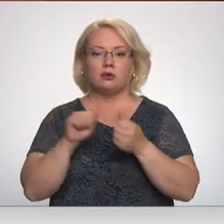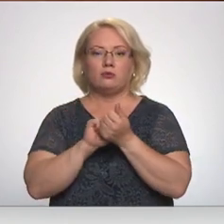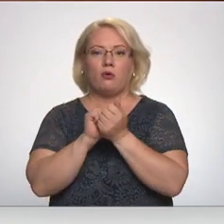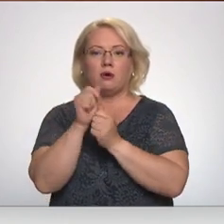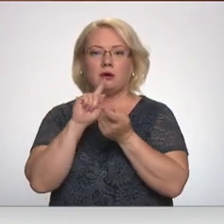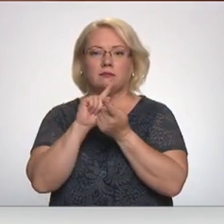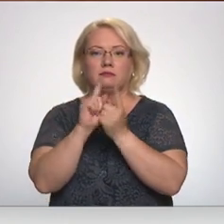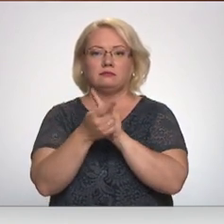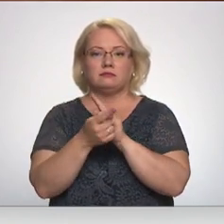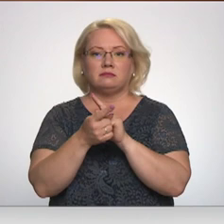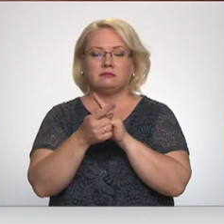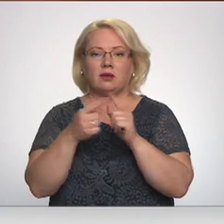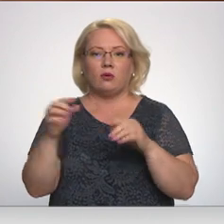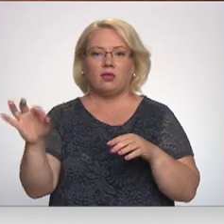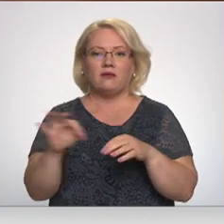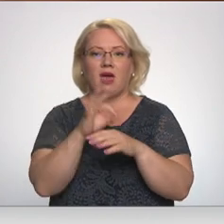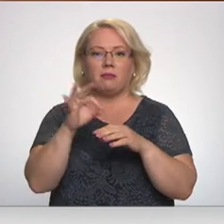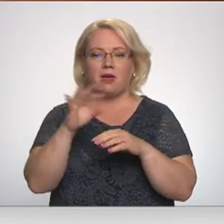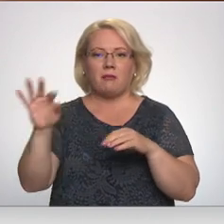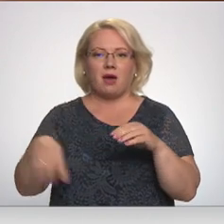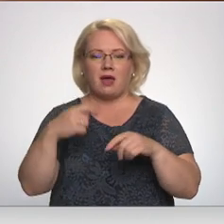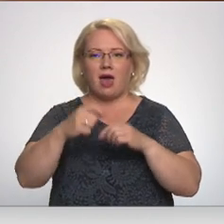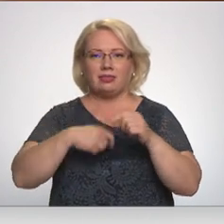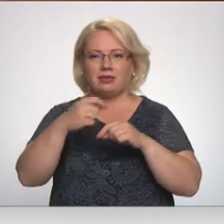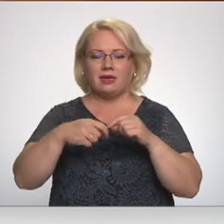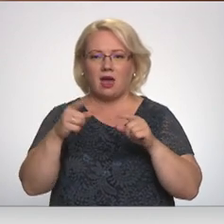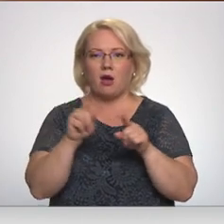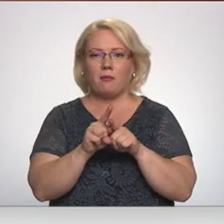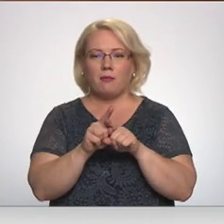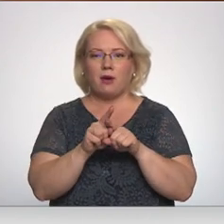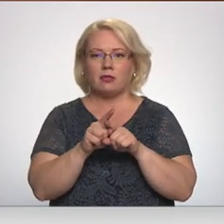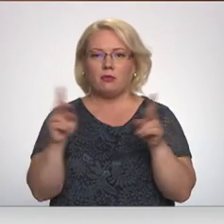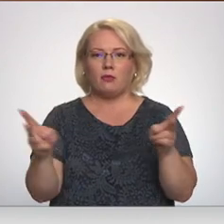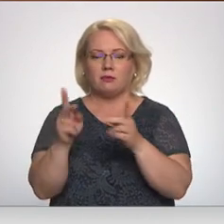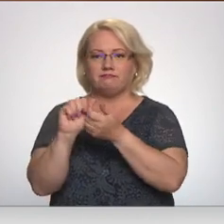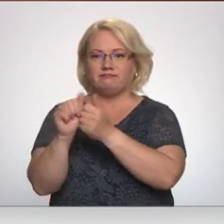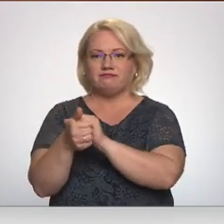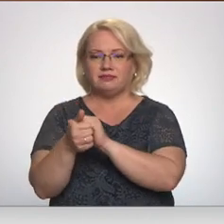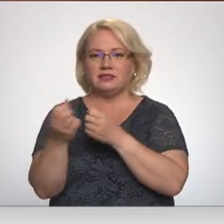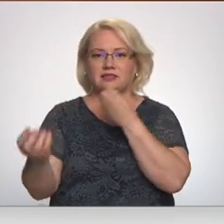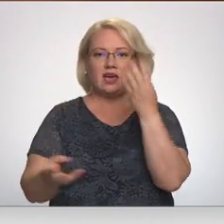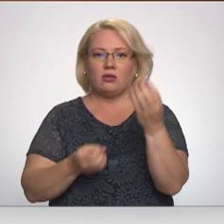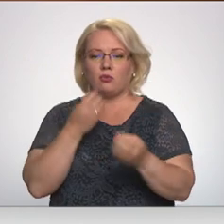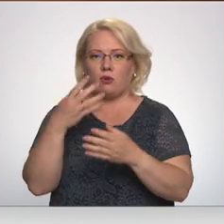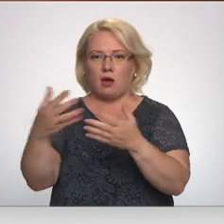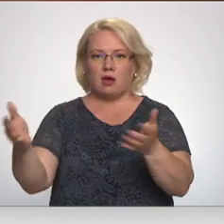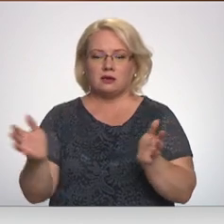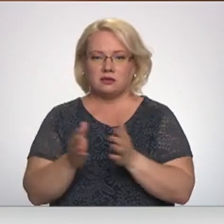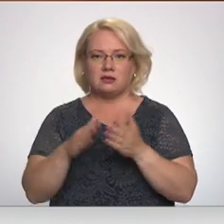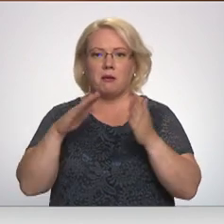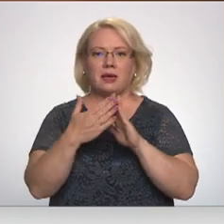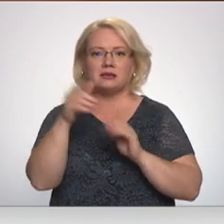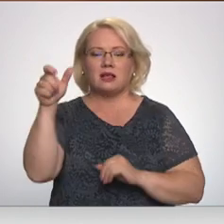pārvērtās svērpjamā ratiņā un ugunssārts pārvērtās ziedošā rožgrūmā. Pilsētas ļaudis sāka saukt,